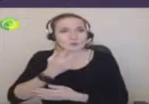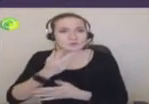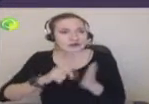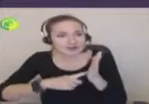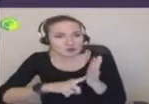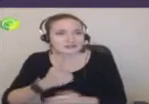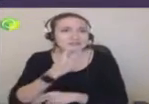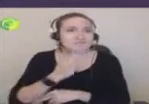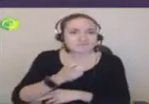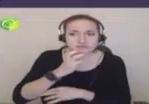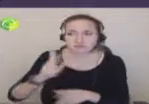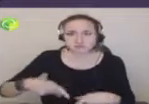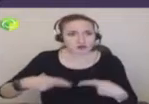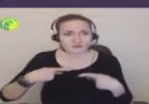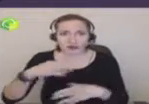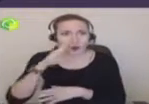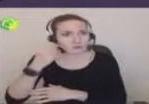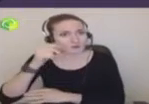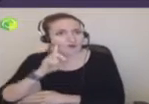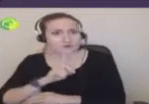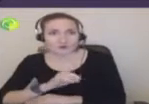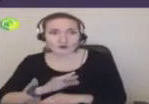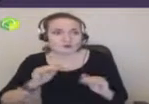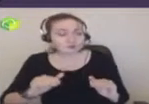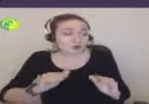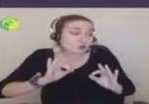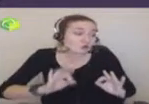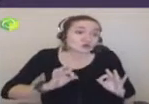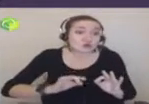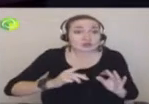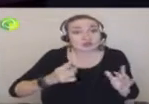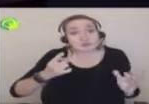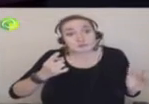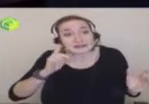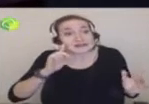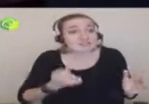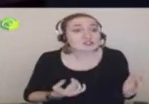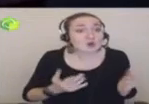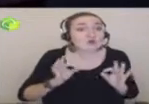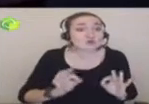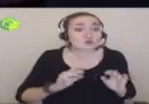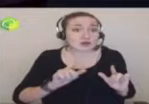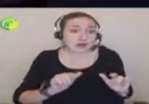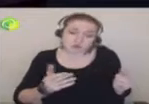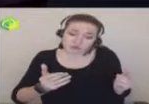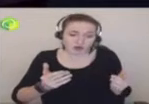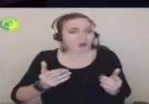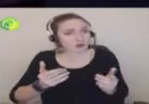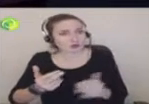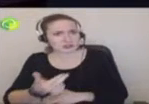de femme, avec certes des déficiences, mais aussi avec leur talent et leur goût de